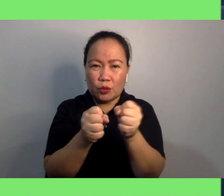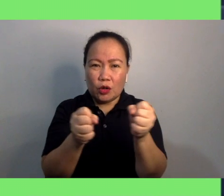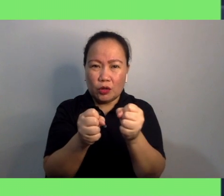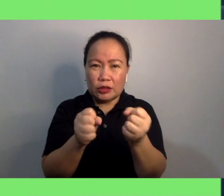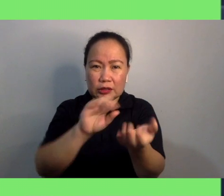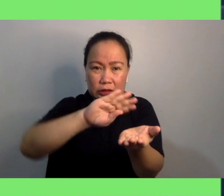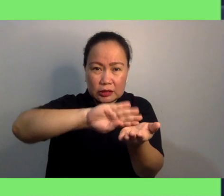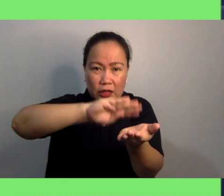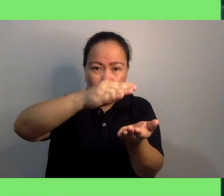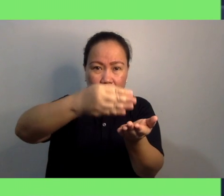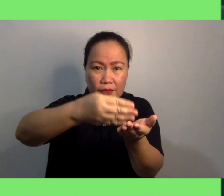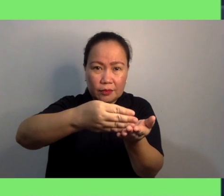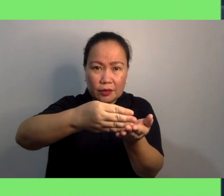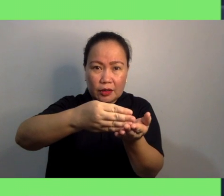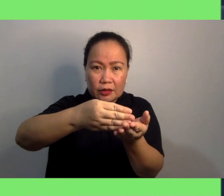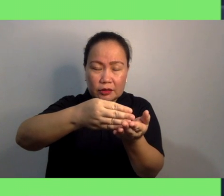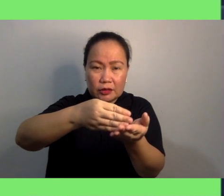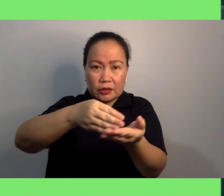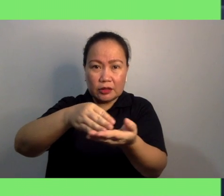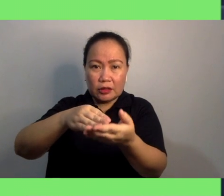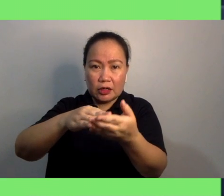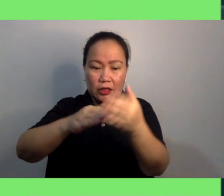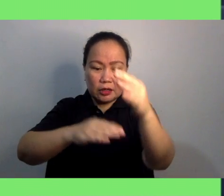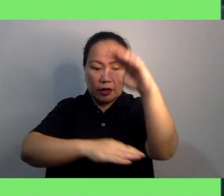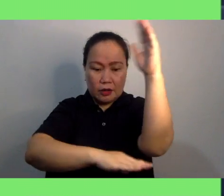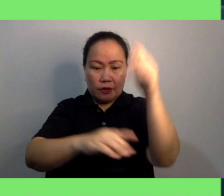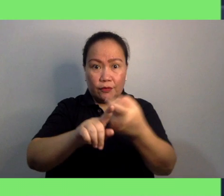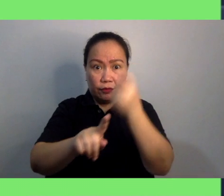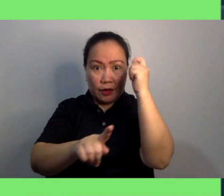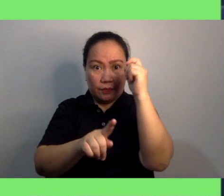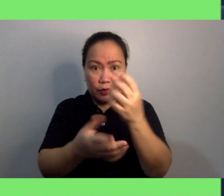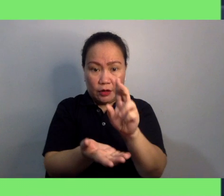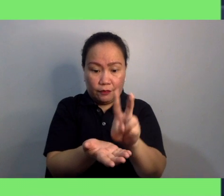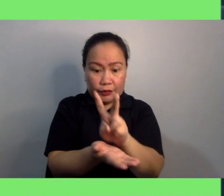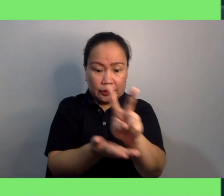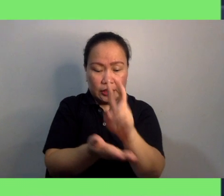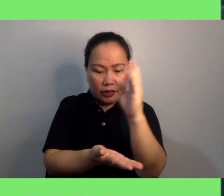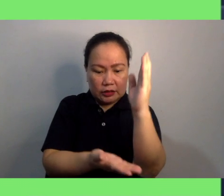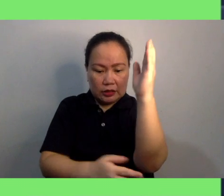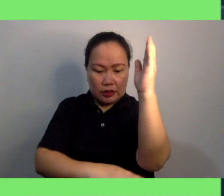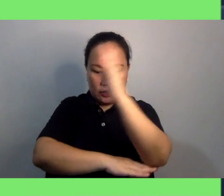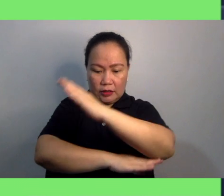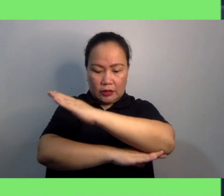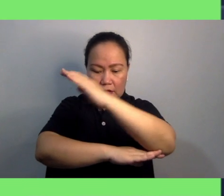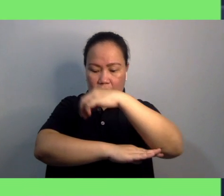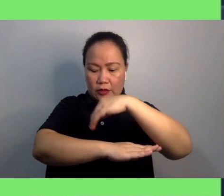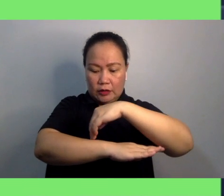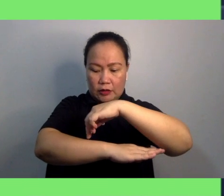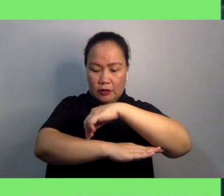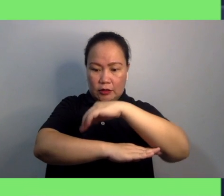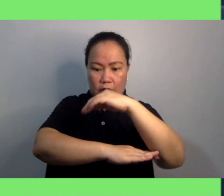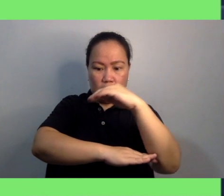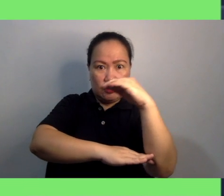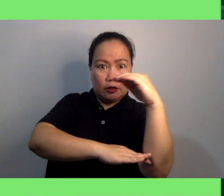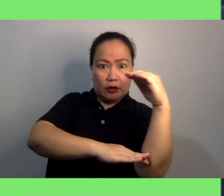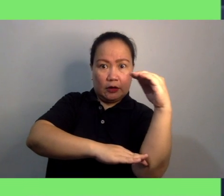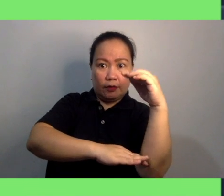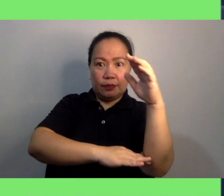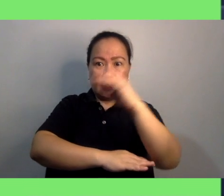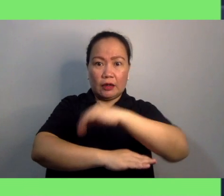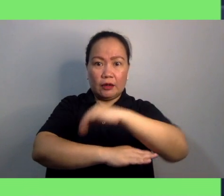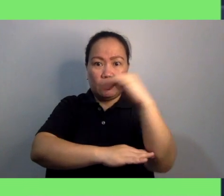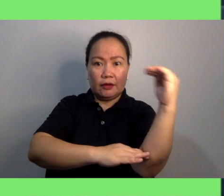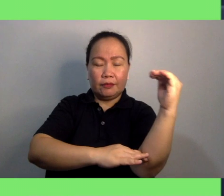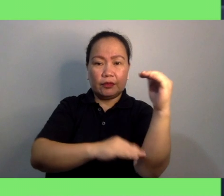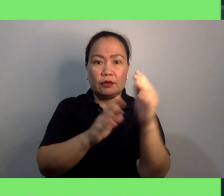of rotation about the vertex from one ray to the other. Okay, so kapag nagme-measure tayo ng angle, ito